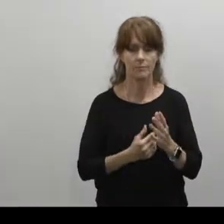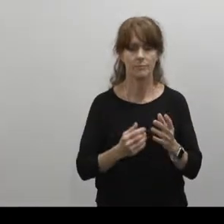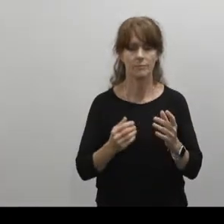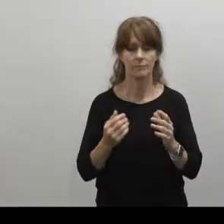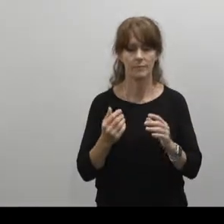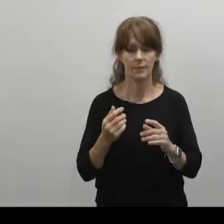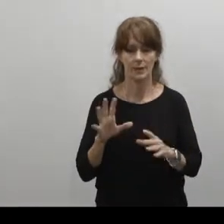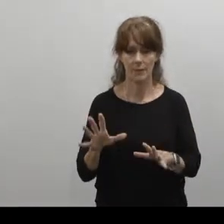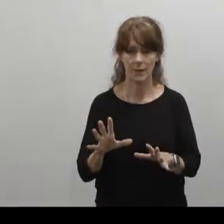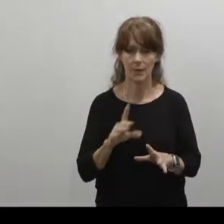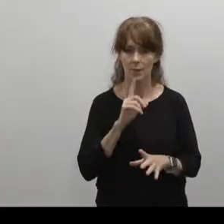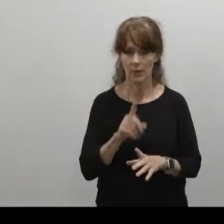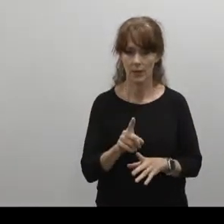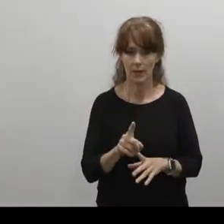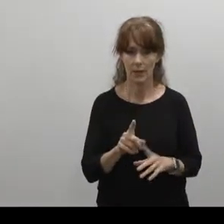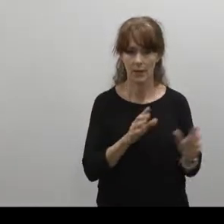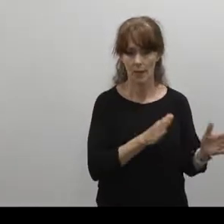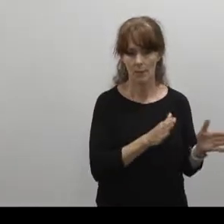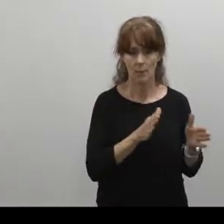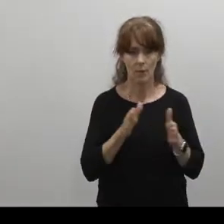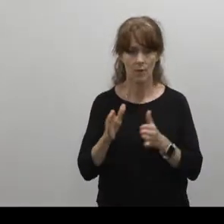ní cứ chia được biếp về đây